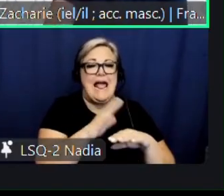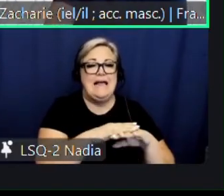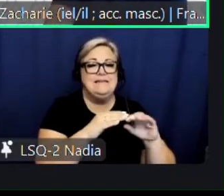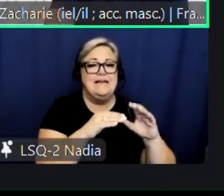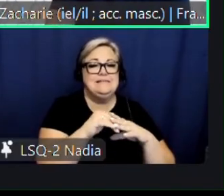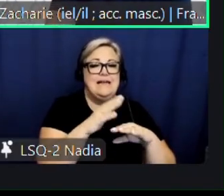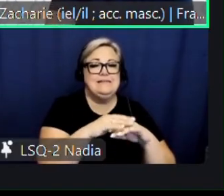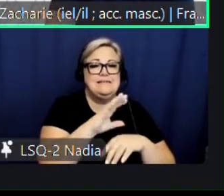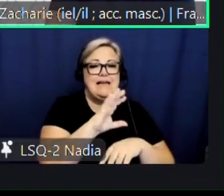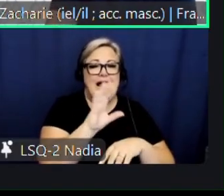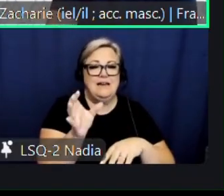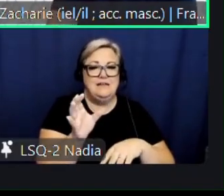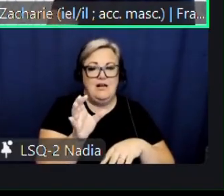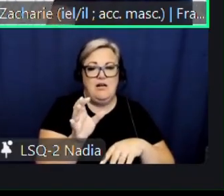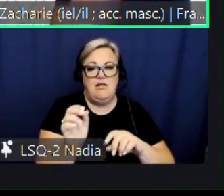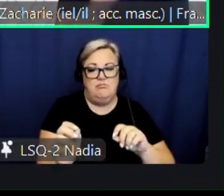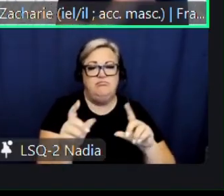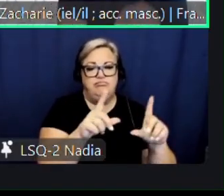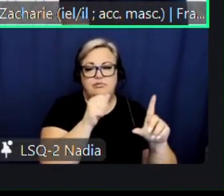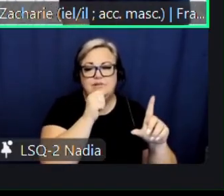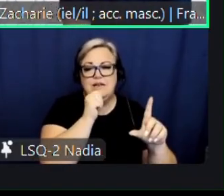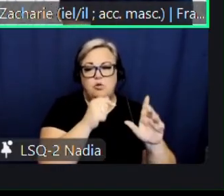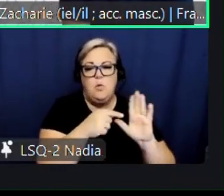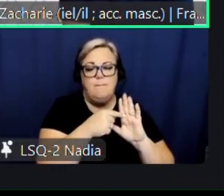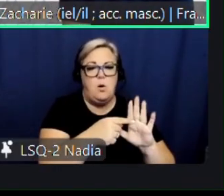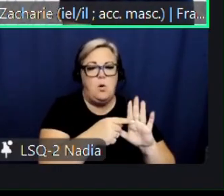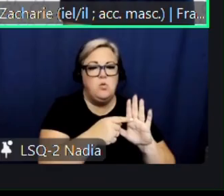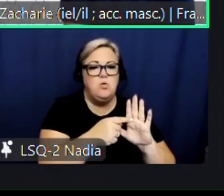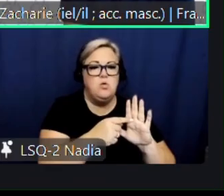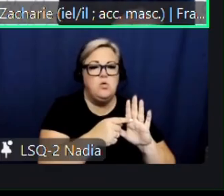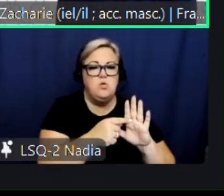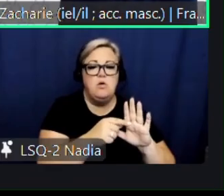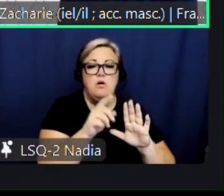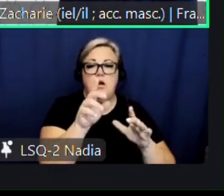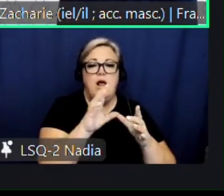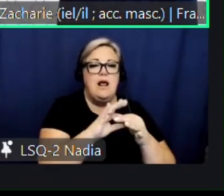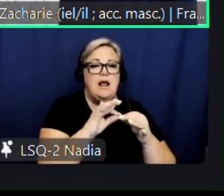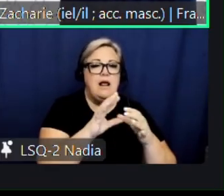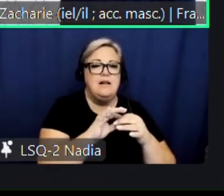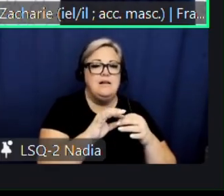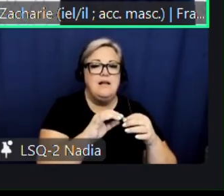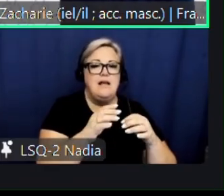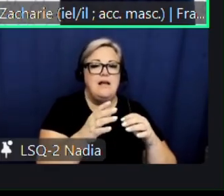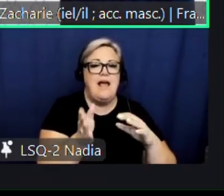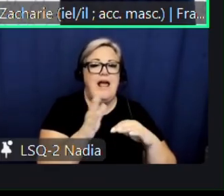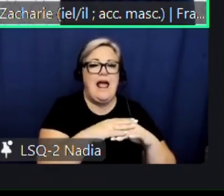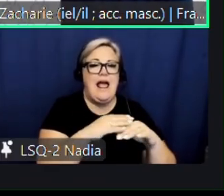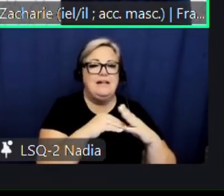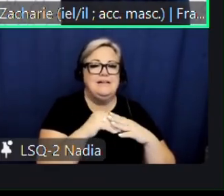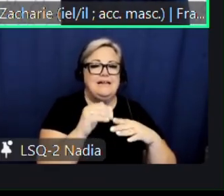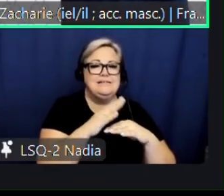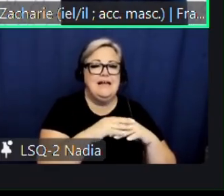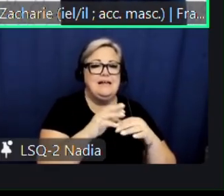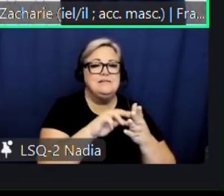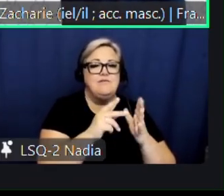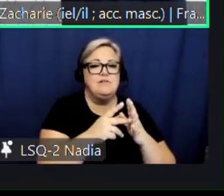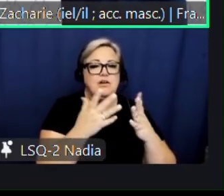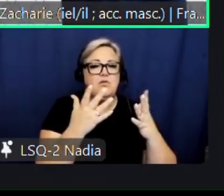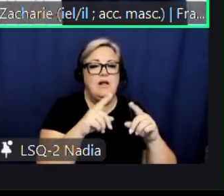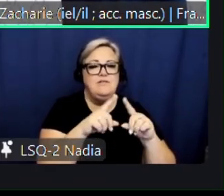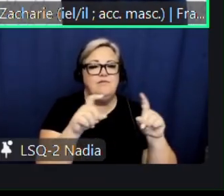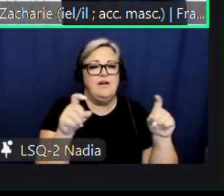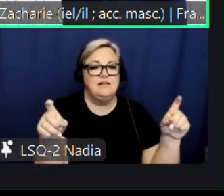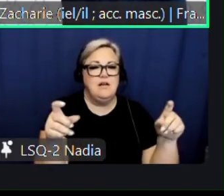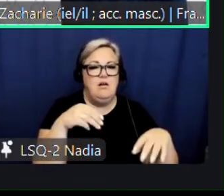lien sera partagé à une diapositive plus tard. Je cite leur définition. Intersexe est un terme générique désignant les